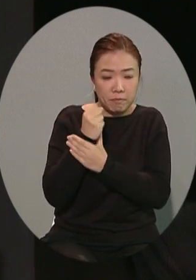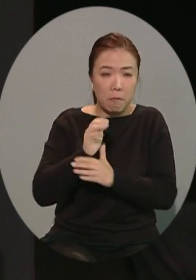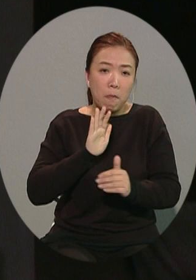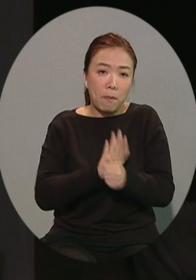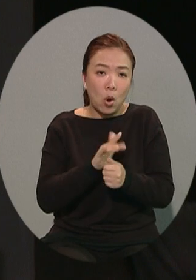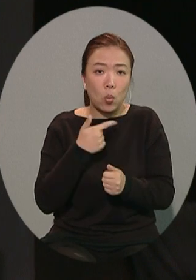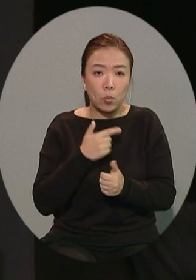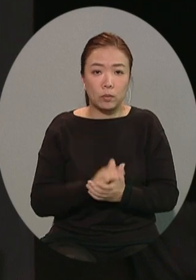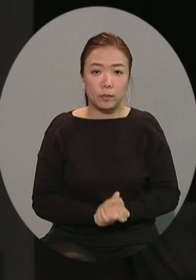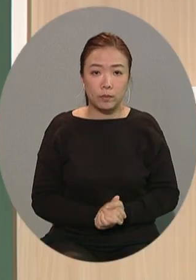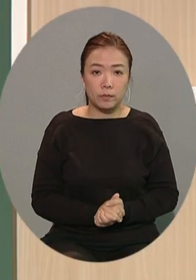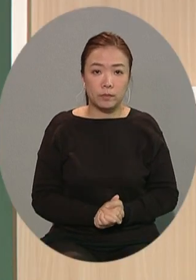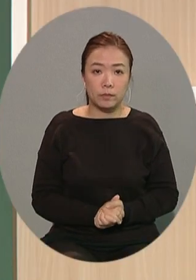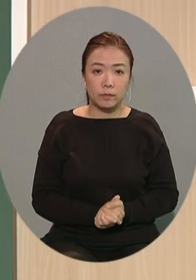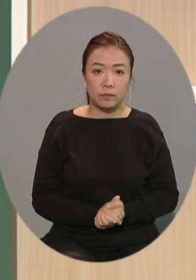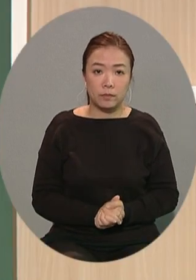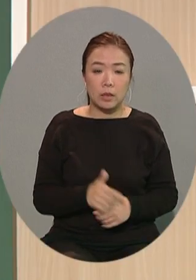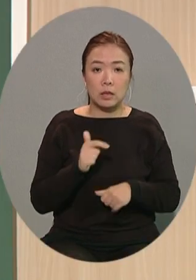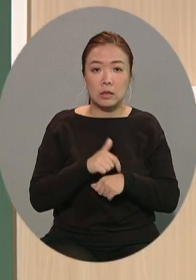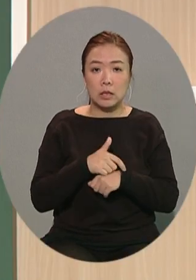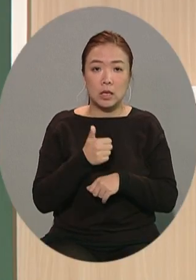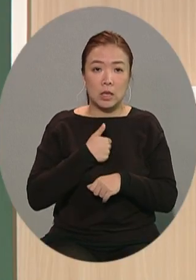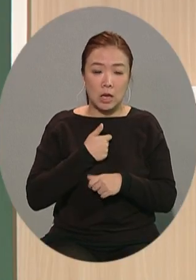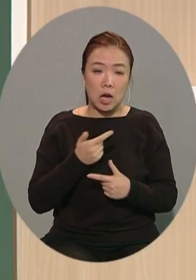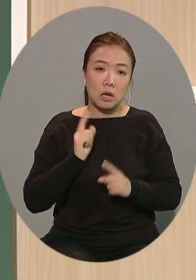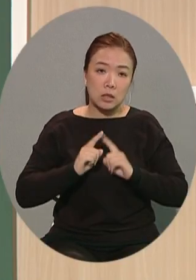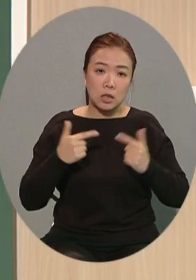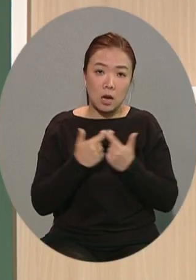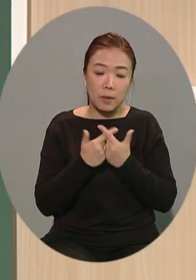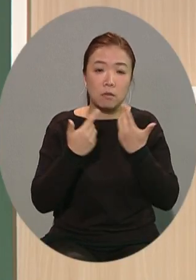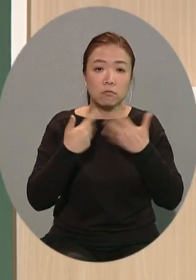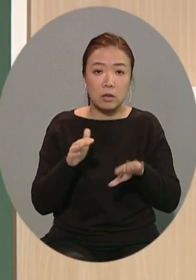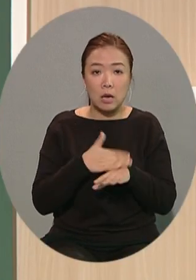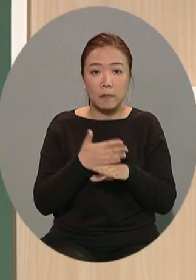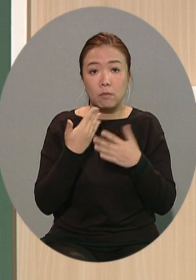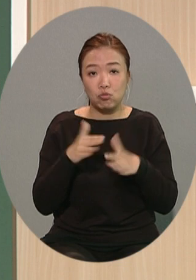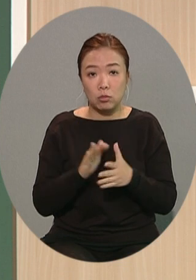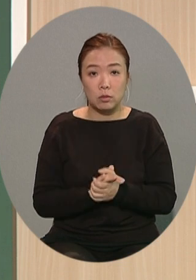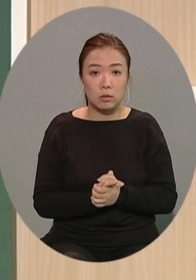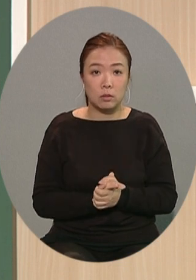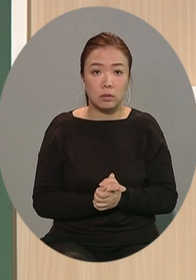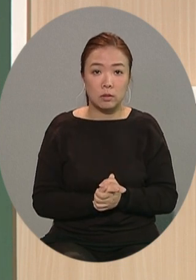同泛民嘅分別。 時間夠啦，自由辯論結束。啱啱完成嘅咧就係